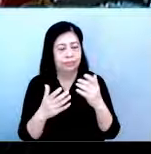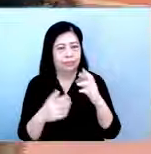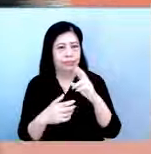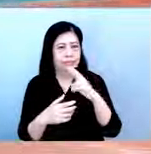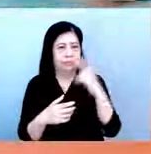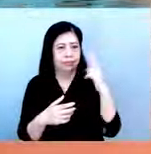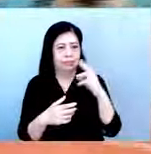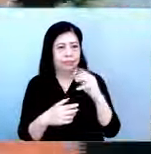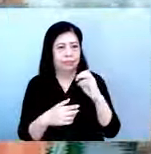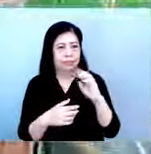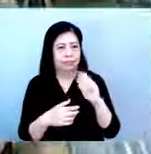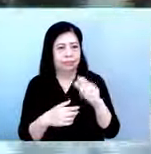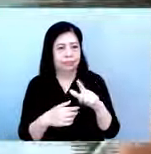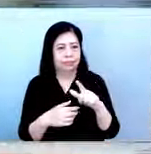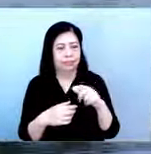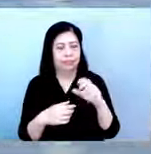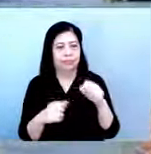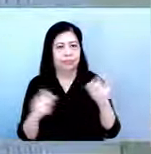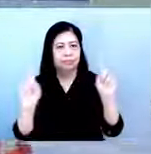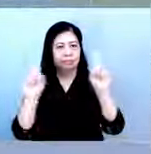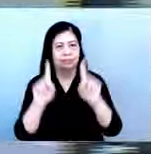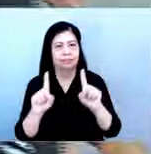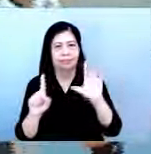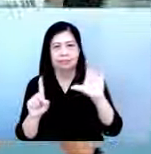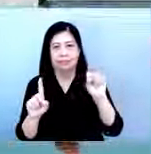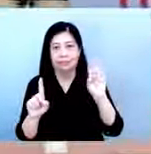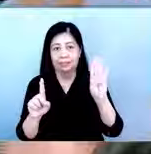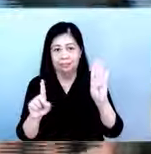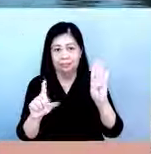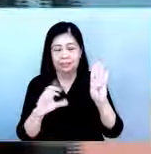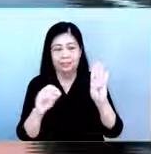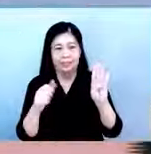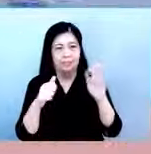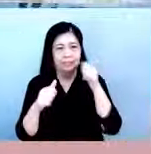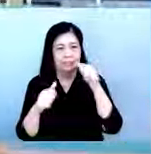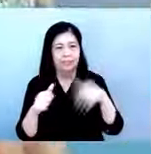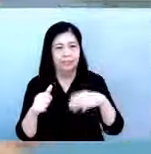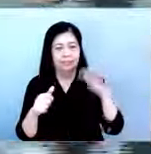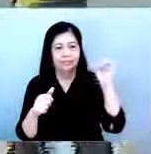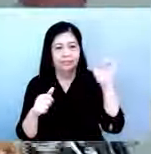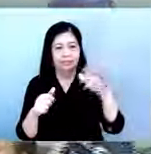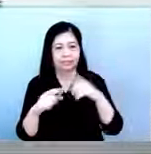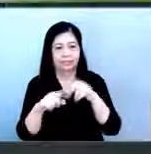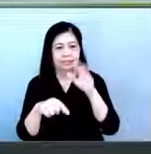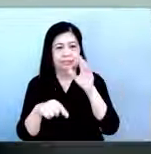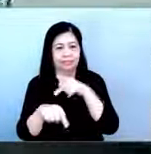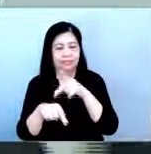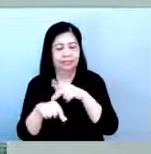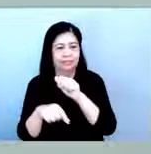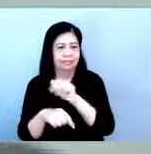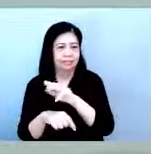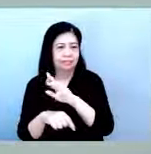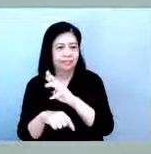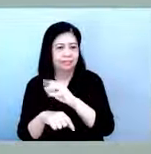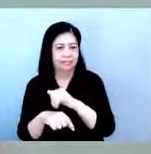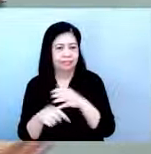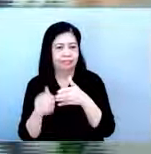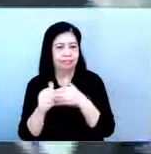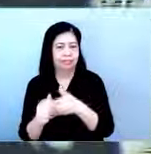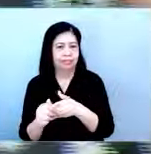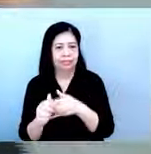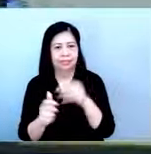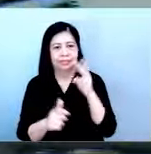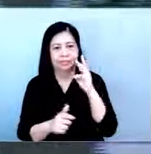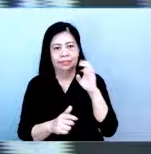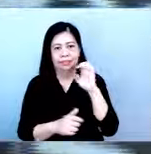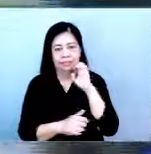Coliseum. Nagharap ang College of St. Benilde Lady Blazers kontra Philippine Army. Pinangunahan ni Waylen Estoque